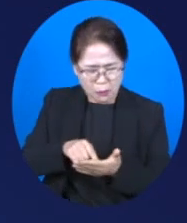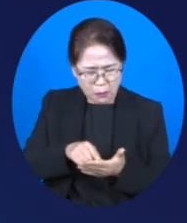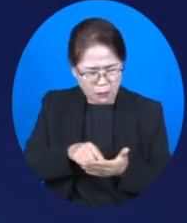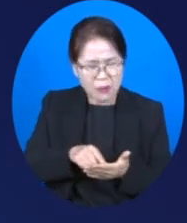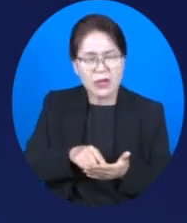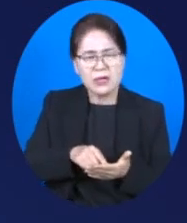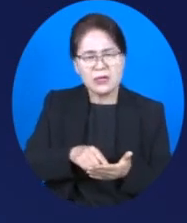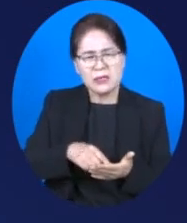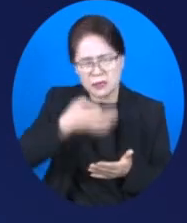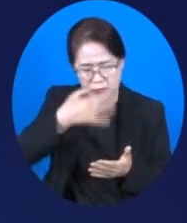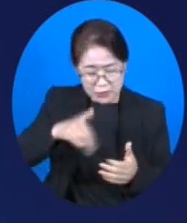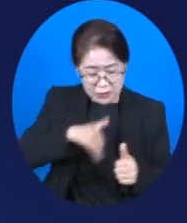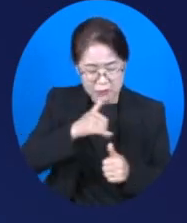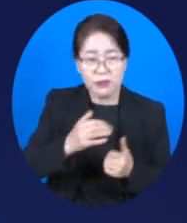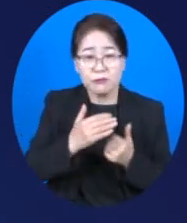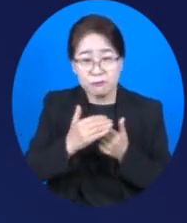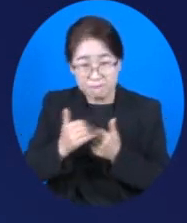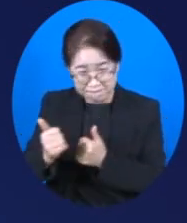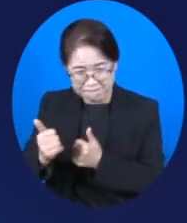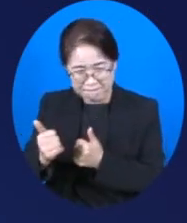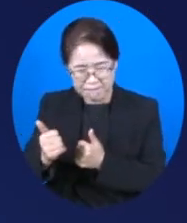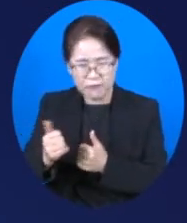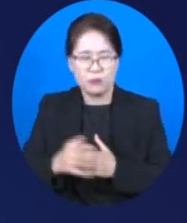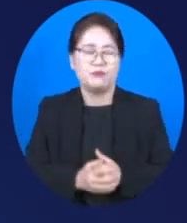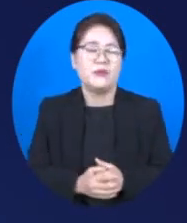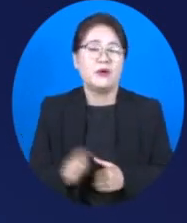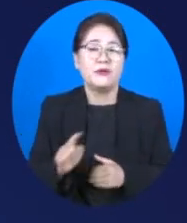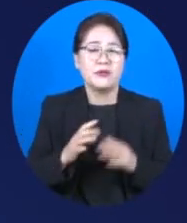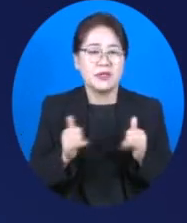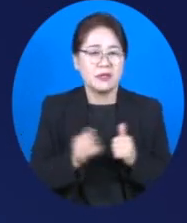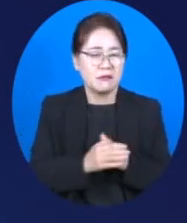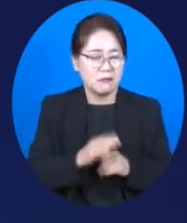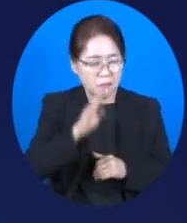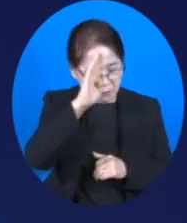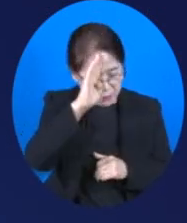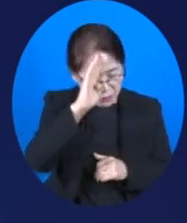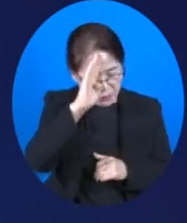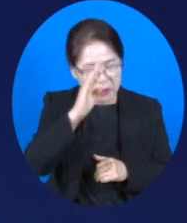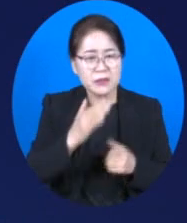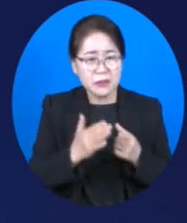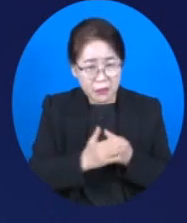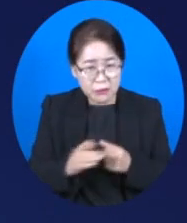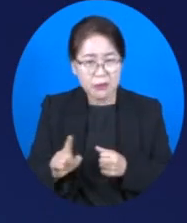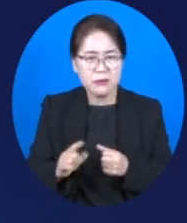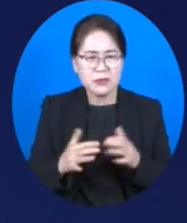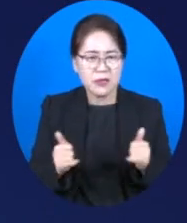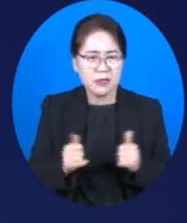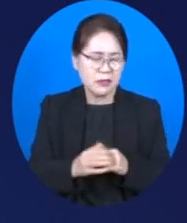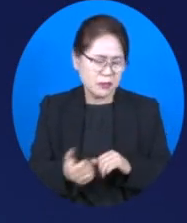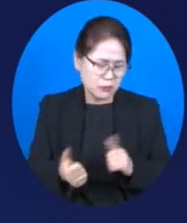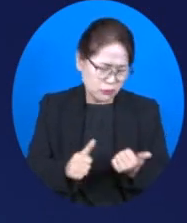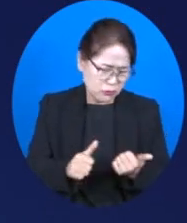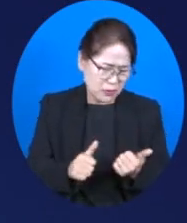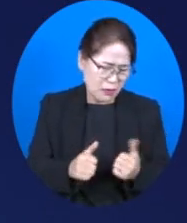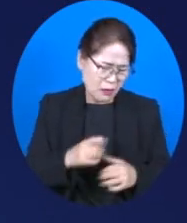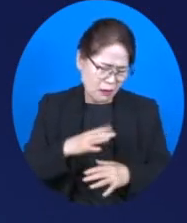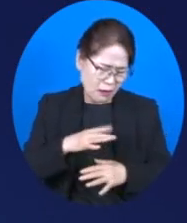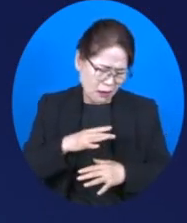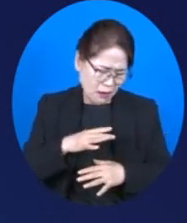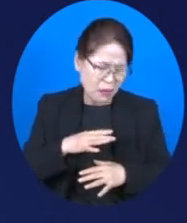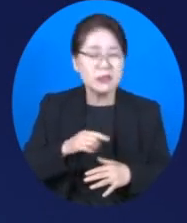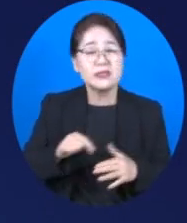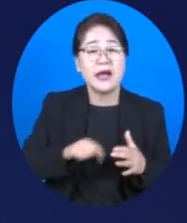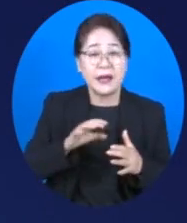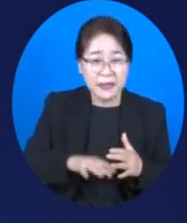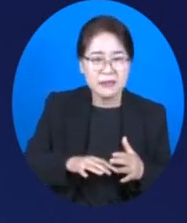속에서 부르심을 받기도 합니다. 어떤 사람은 질병의 아픔 속에서, 어떤 사람은 죽음에 대한 그 두려움과 공포